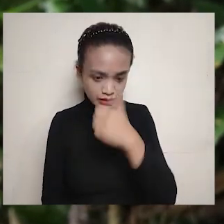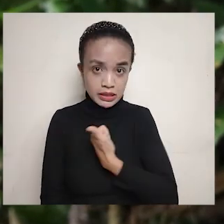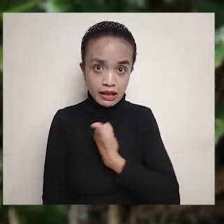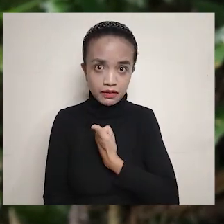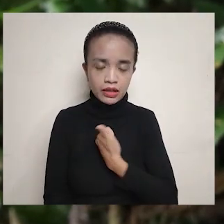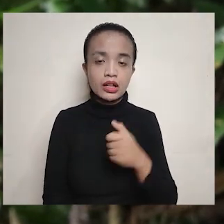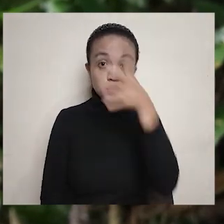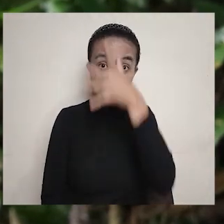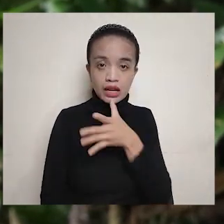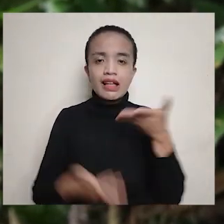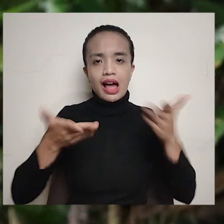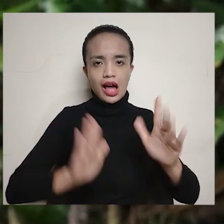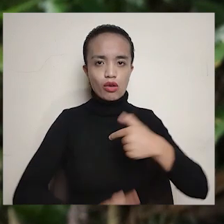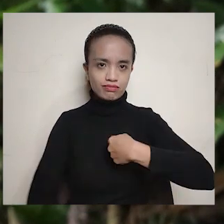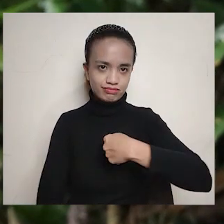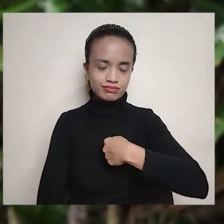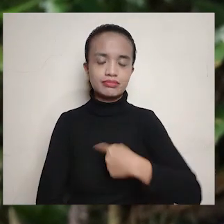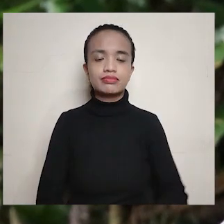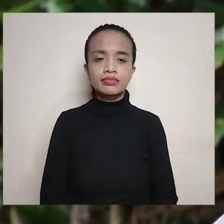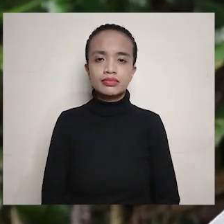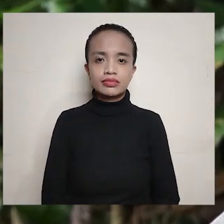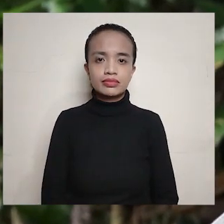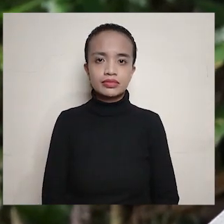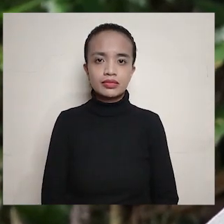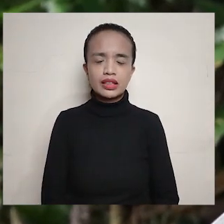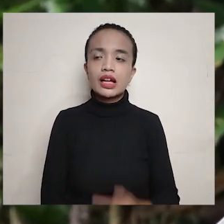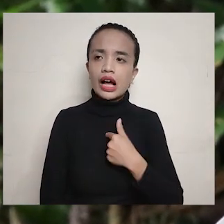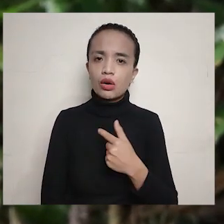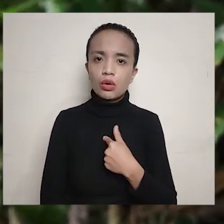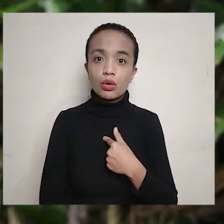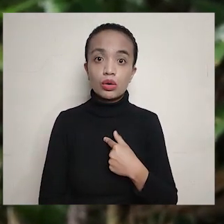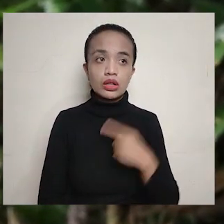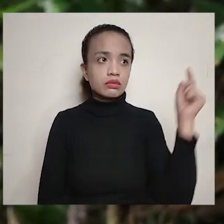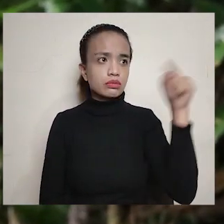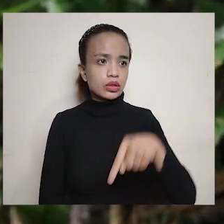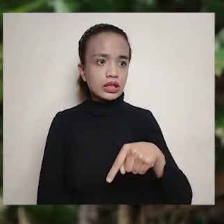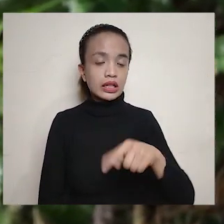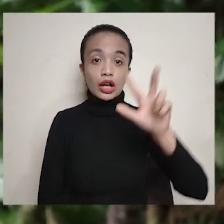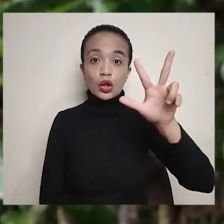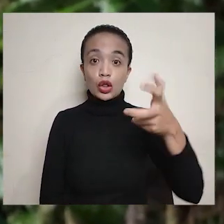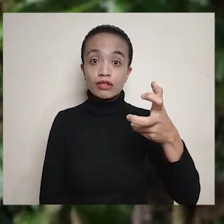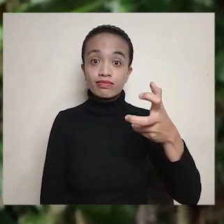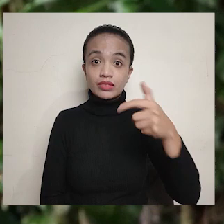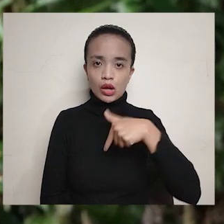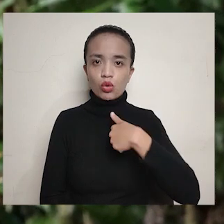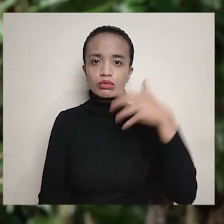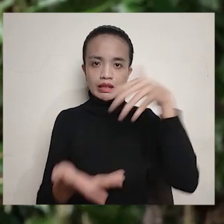sige, pinayagan nila ako. And I came here to study at the third year.